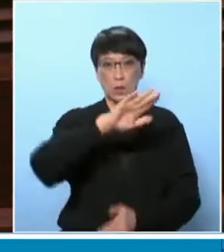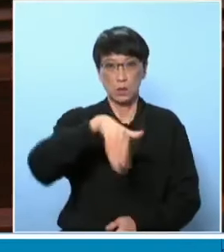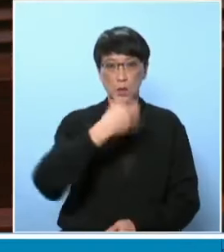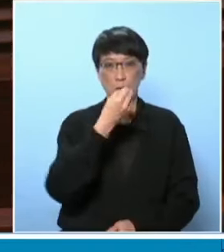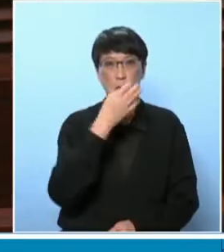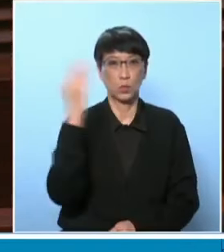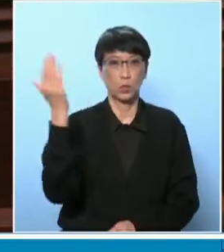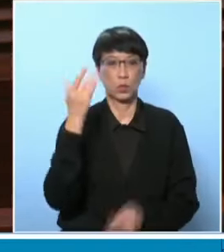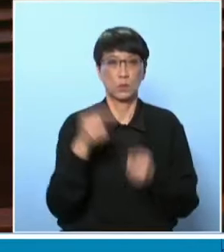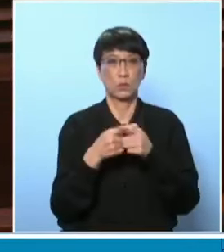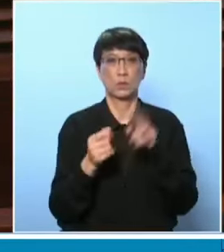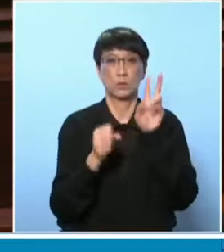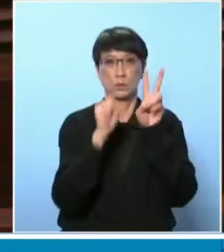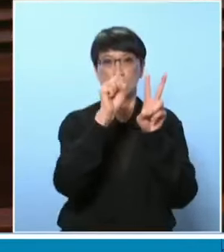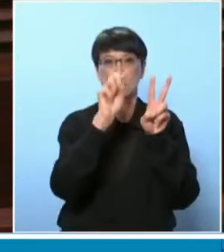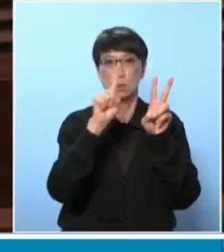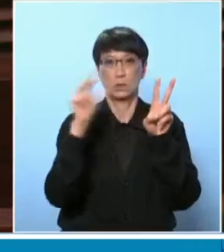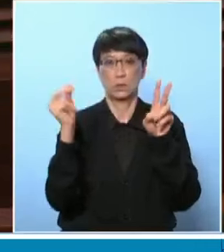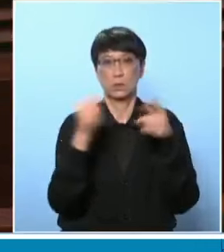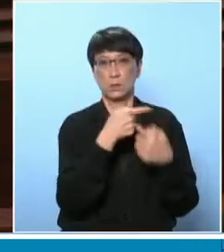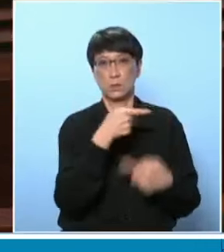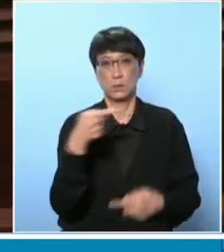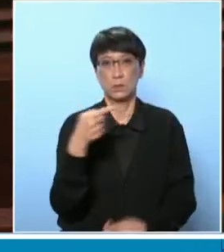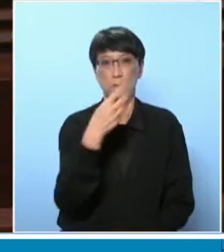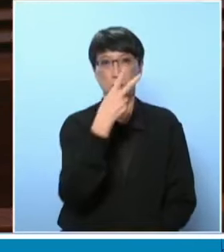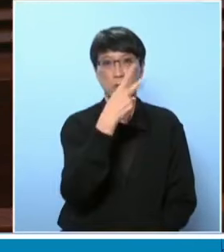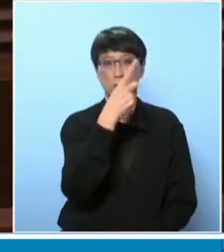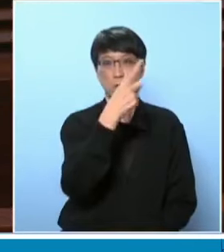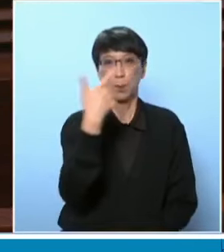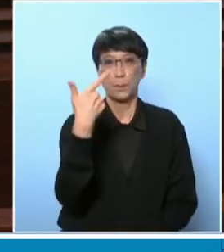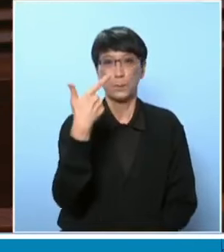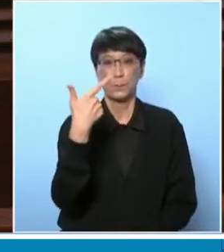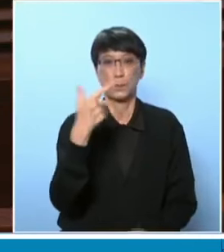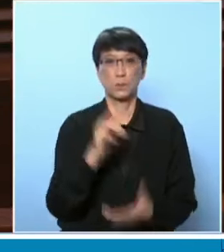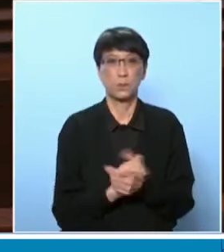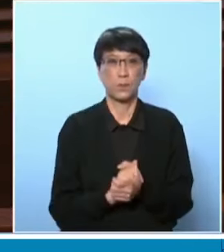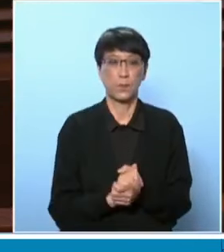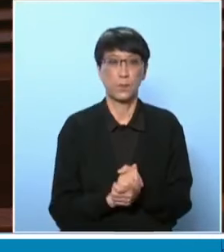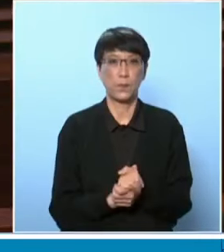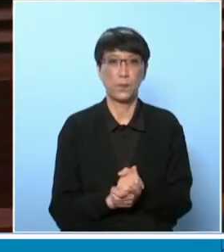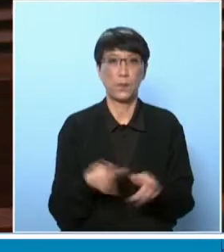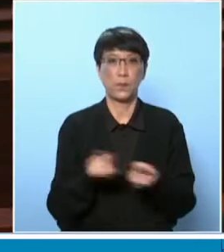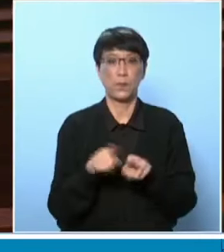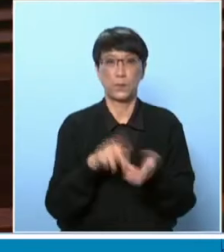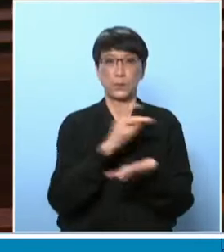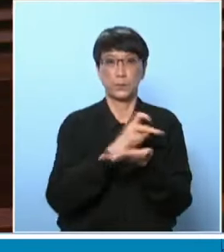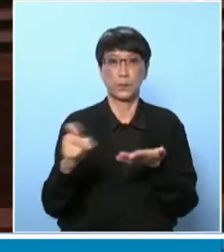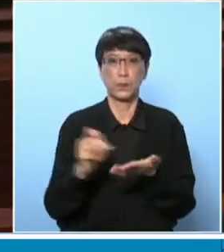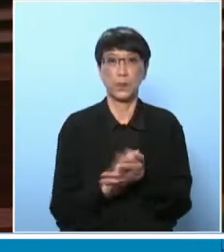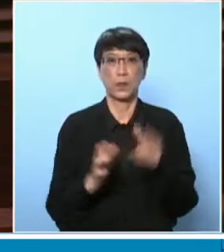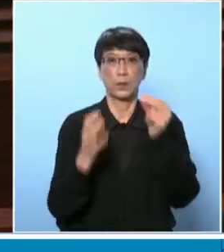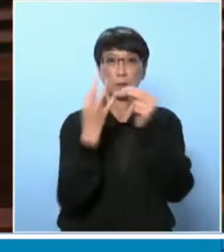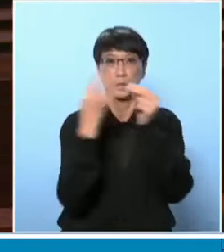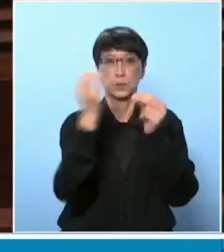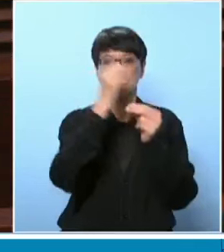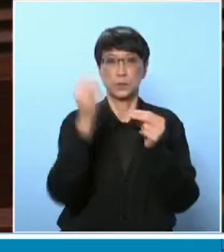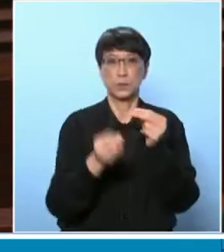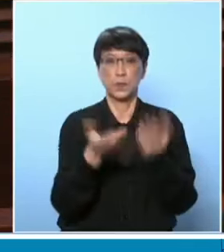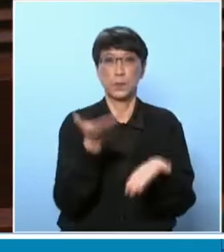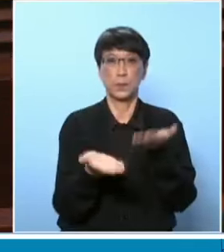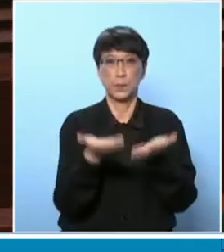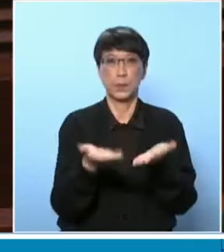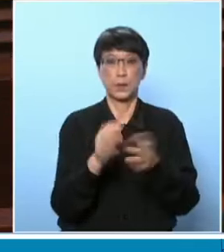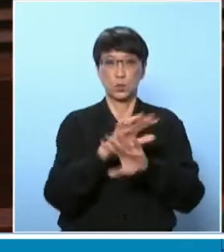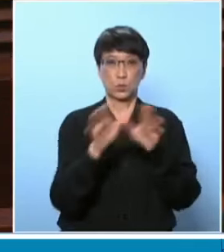恢復至2017至2018年同期平均的 73%， 高於同